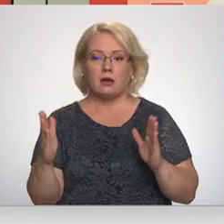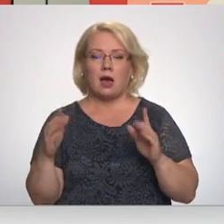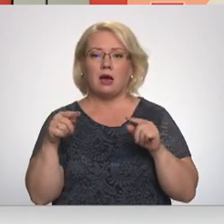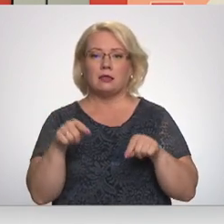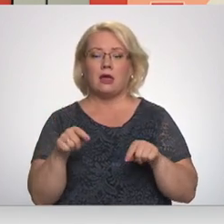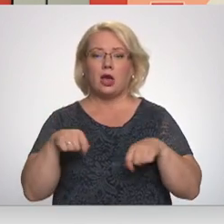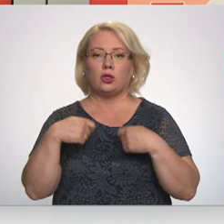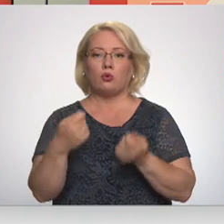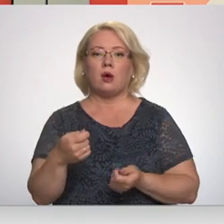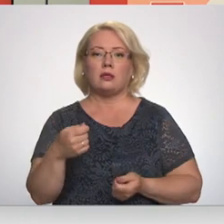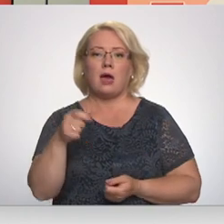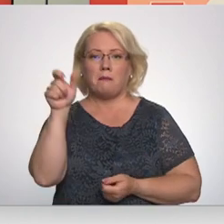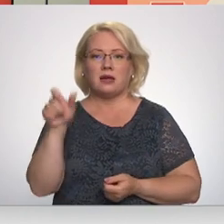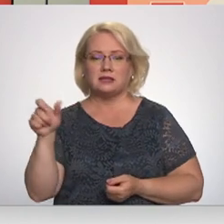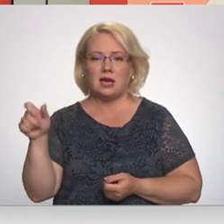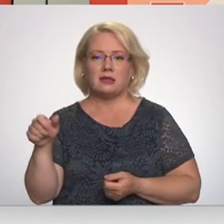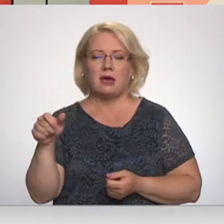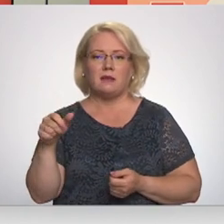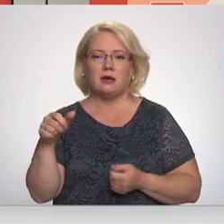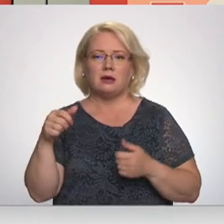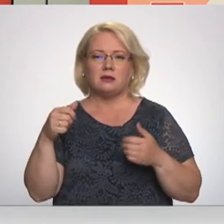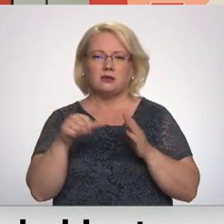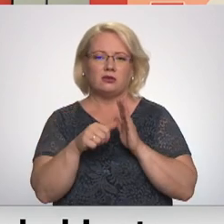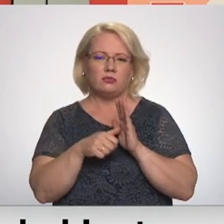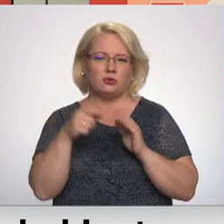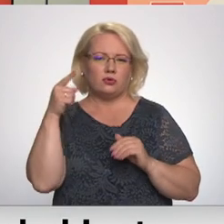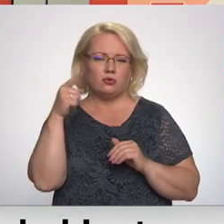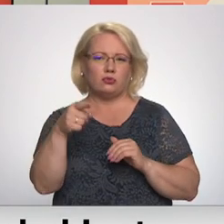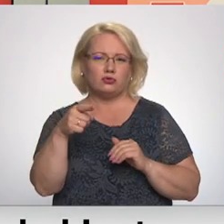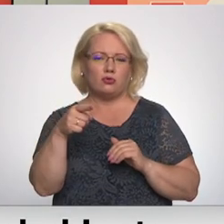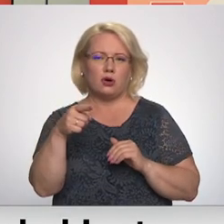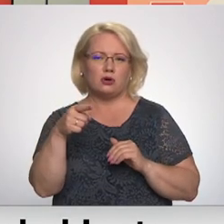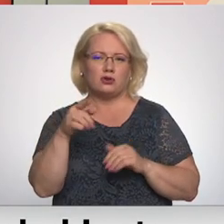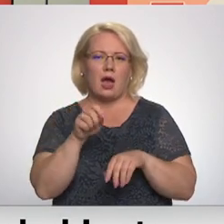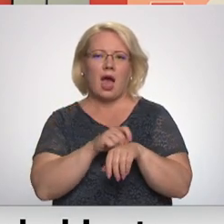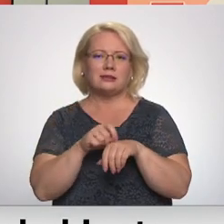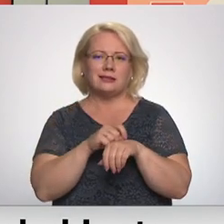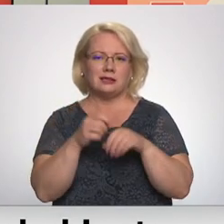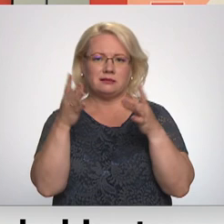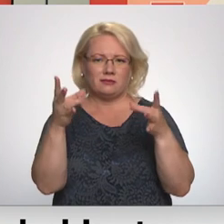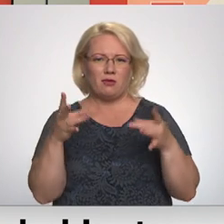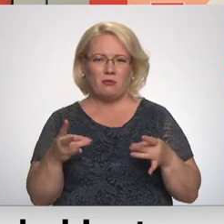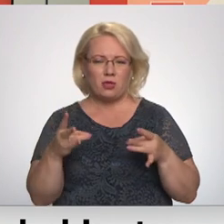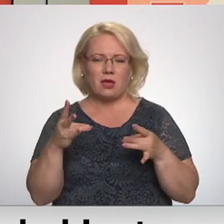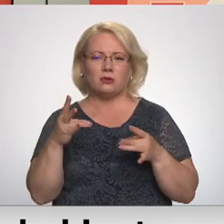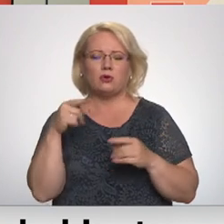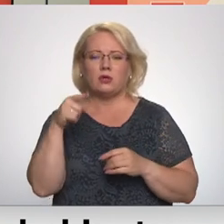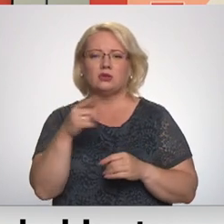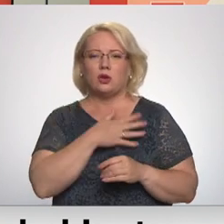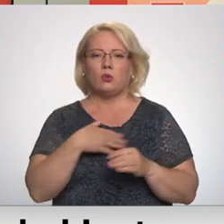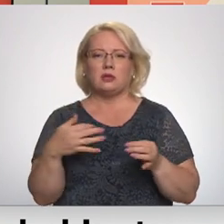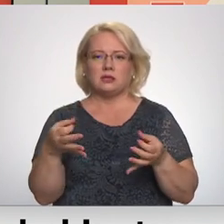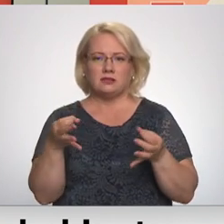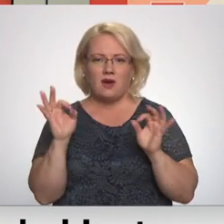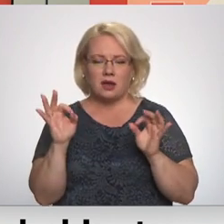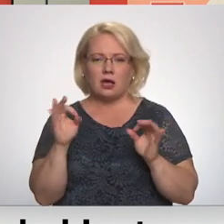pacientiem vairāk kā 16 000 asins komponentu vienības. Tā kā tas ir ļoti nozīmīgi un parāda